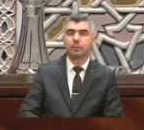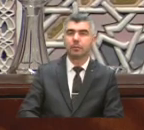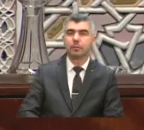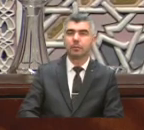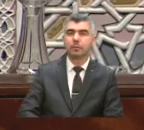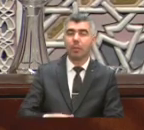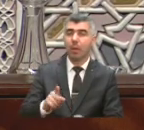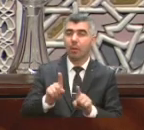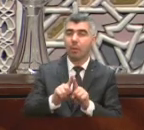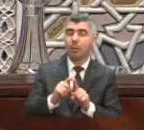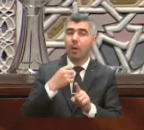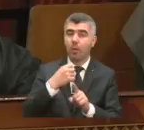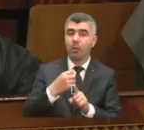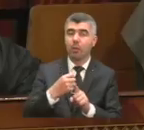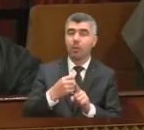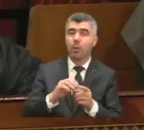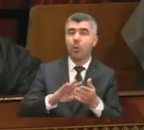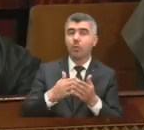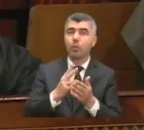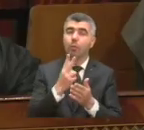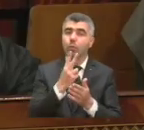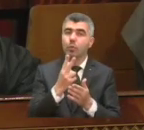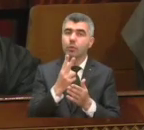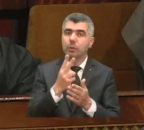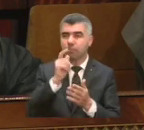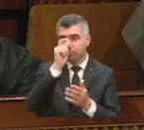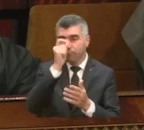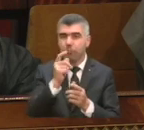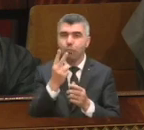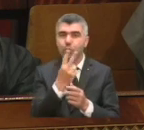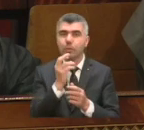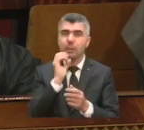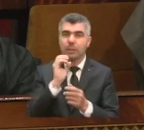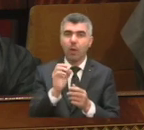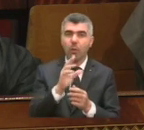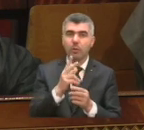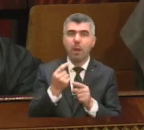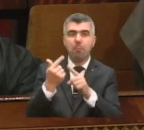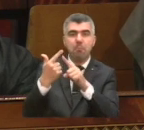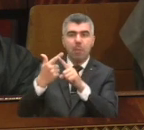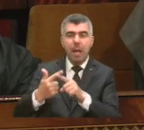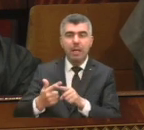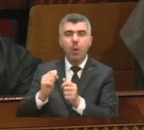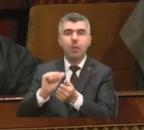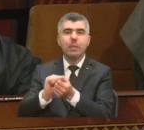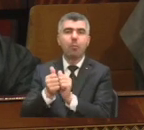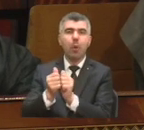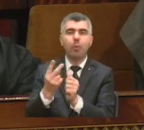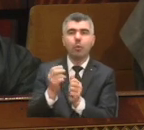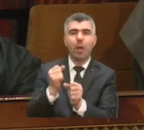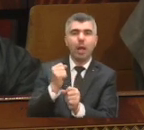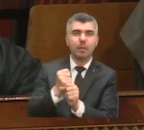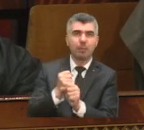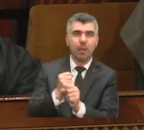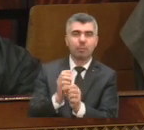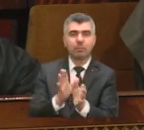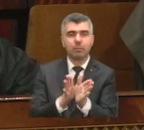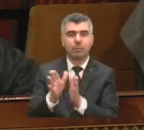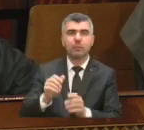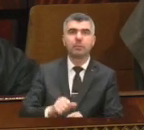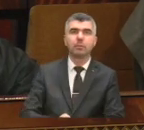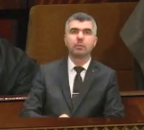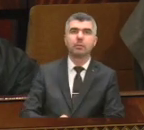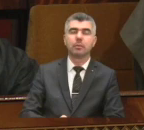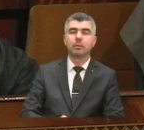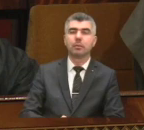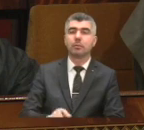أخاطبكم بصفتكم لكم قبعتين، قبعة رياضية وقبعة مالية، وبهذه الصفتين